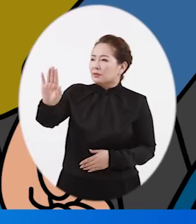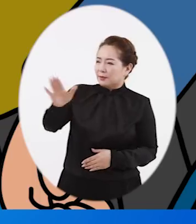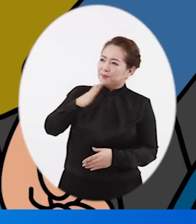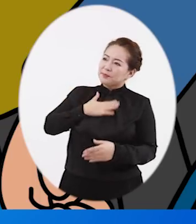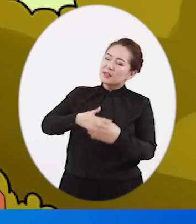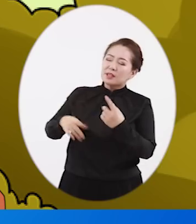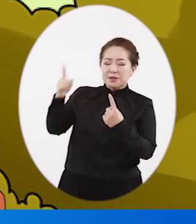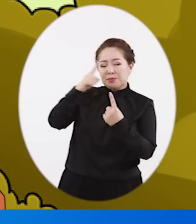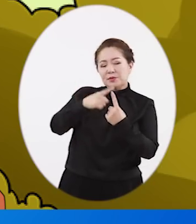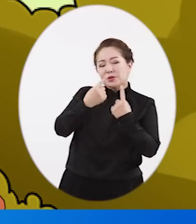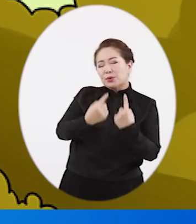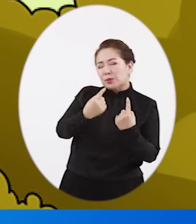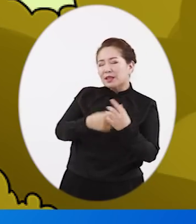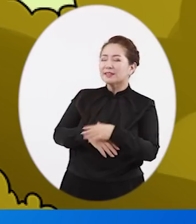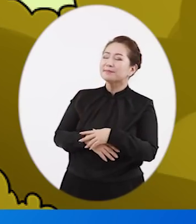төвчээртэй хүлээж бай.